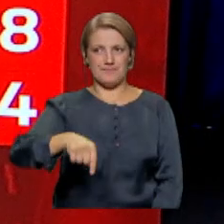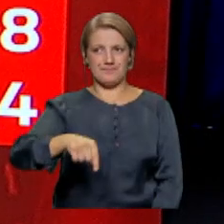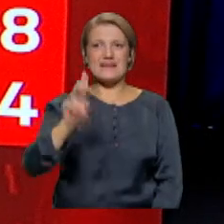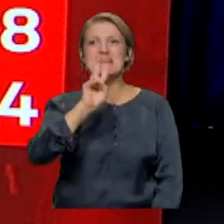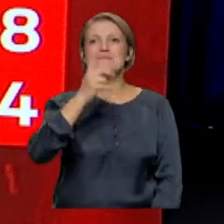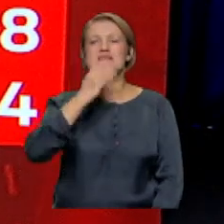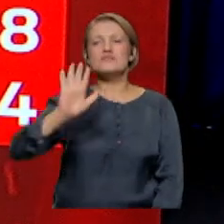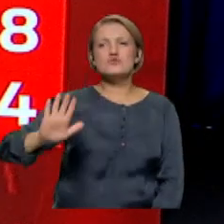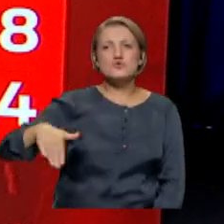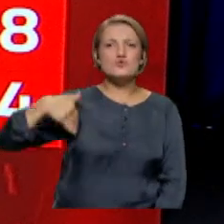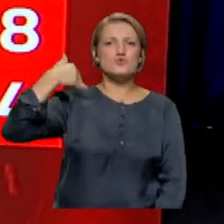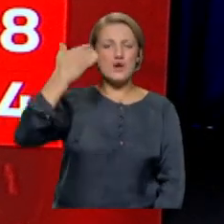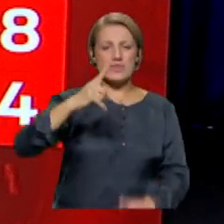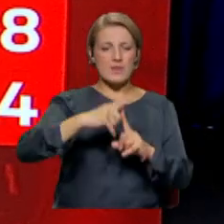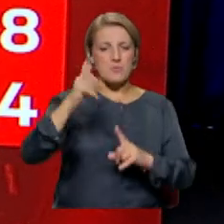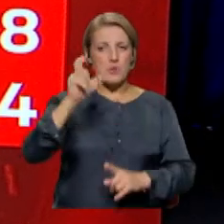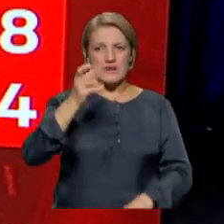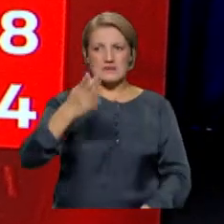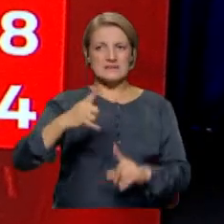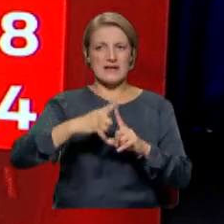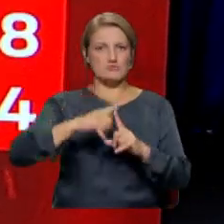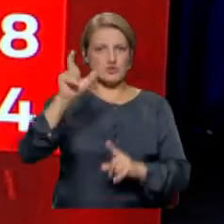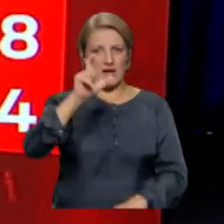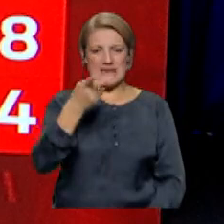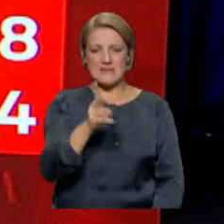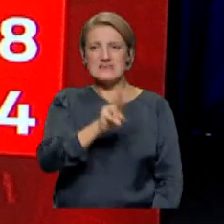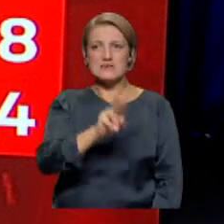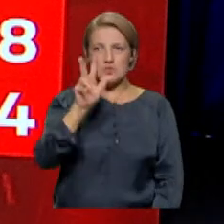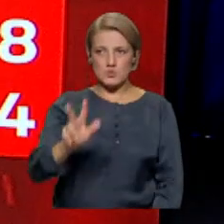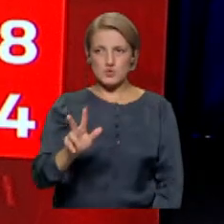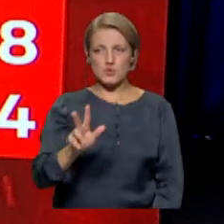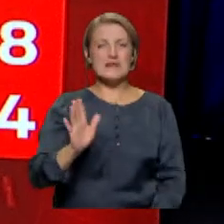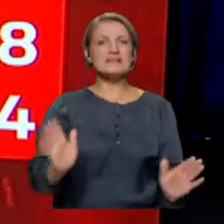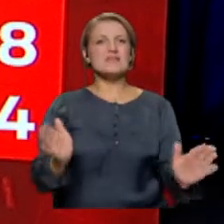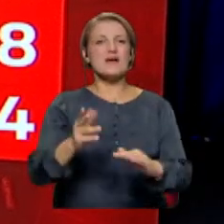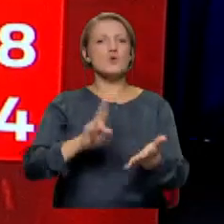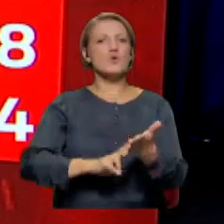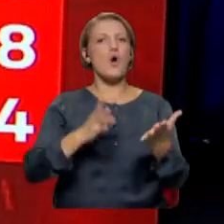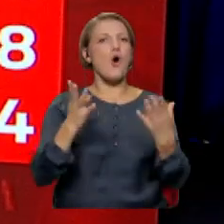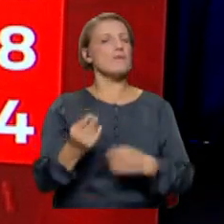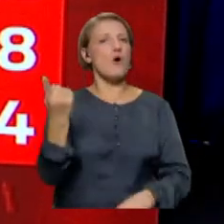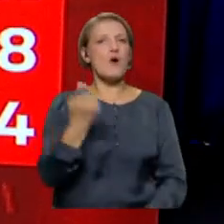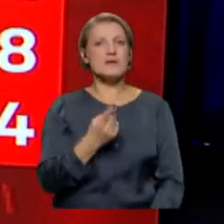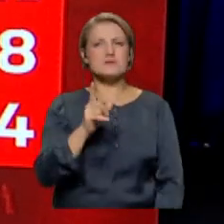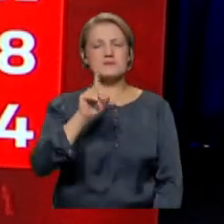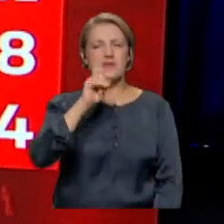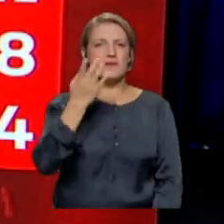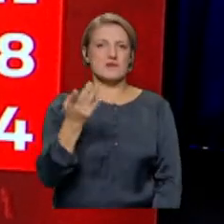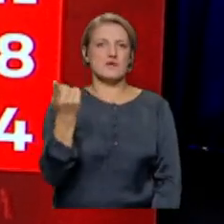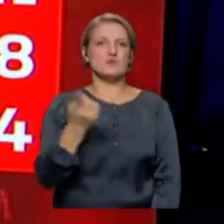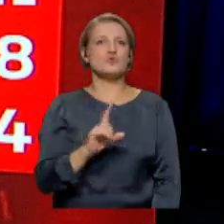yıl sonra geldiğimiz nokta ne? Şudur. Temmuz 2023 ve sendikalaşma oranı sadece ve